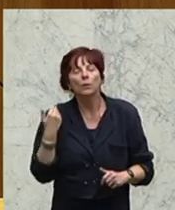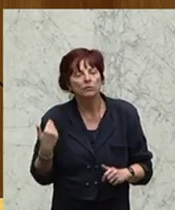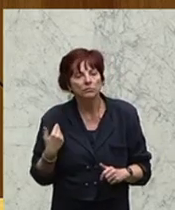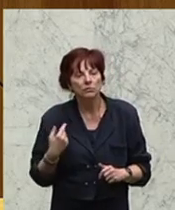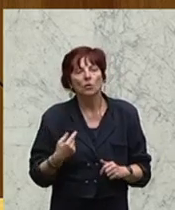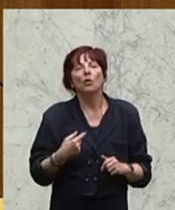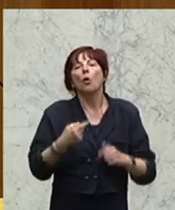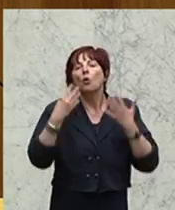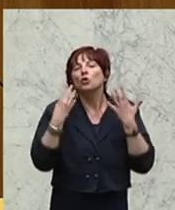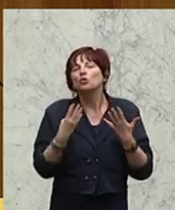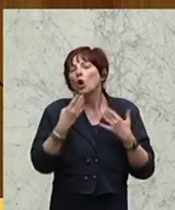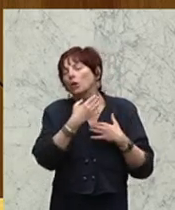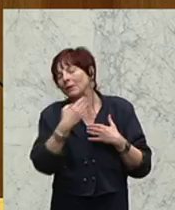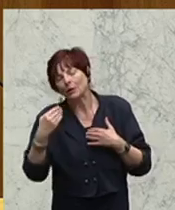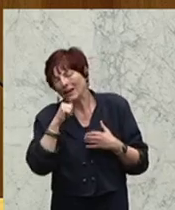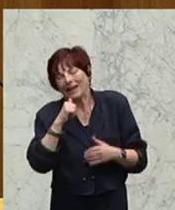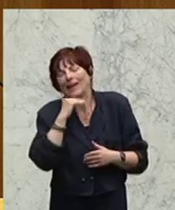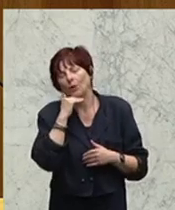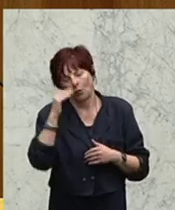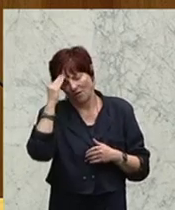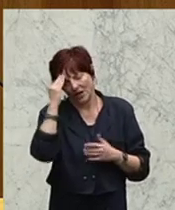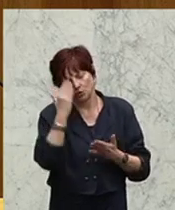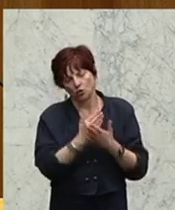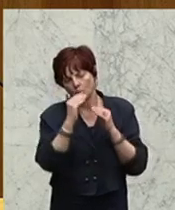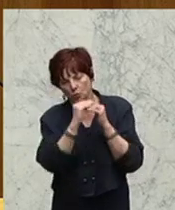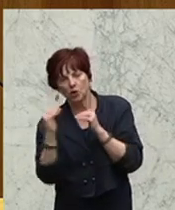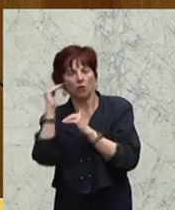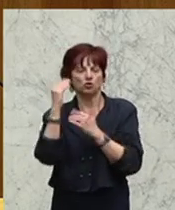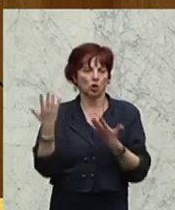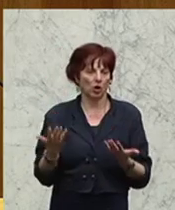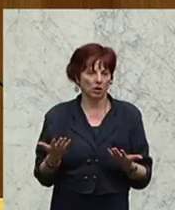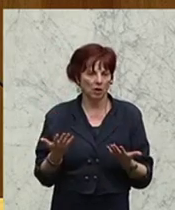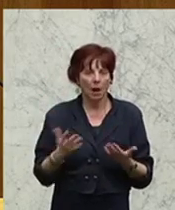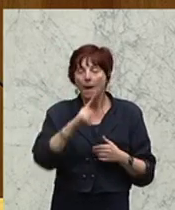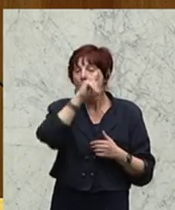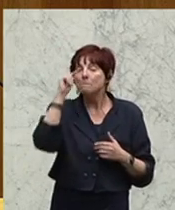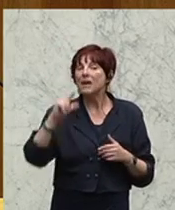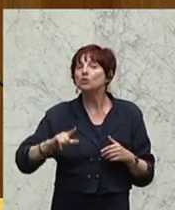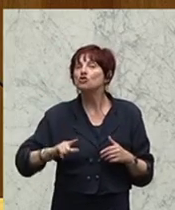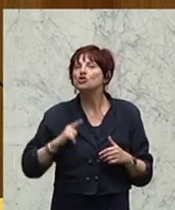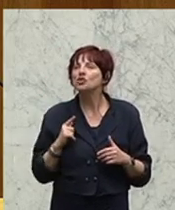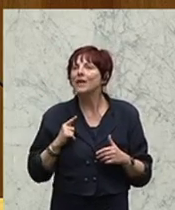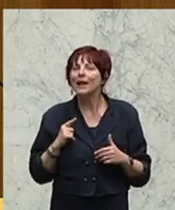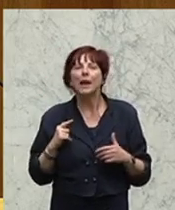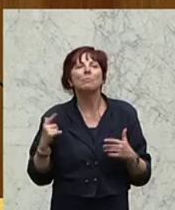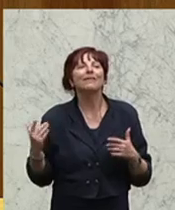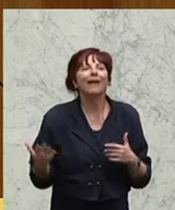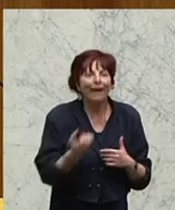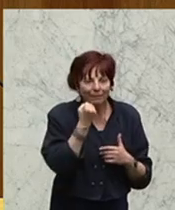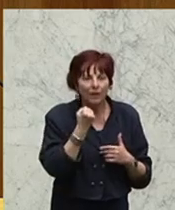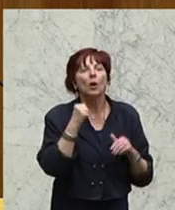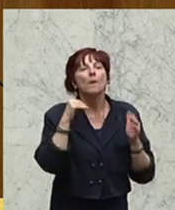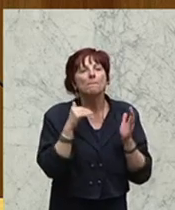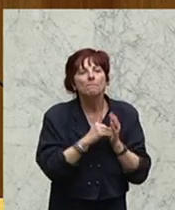9 Millionen nicht reichen werden, sondern das ist aufzustocken, damit wir Menschen leben damit wir Menschenleben